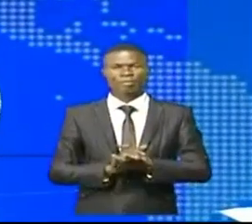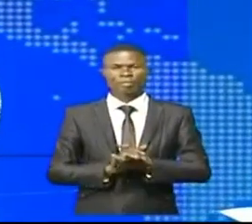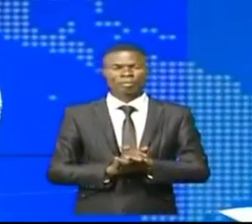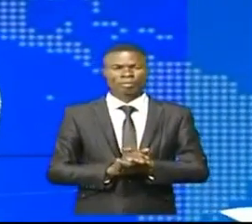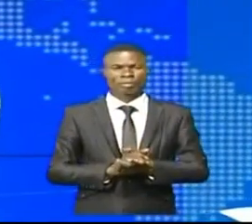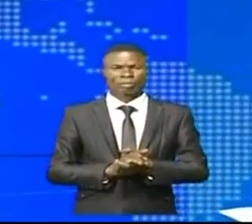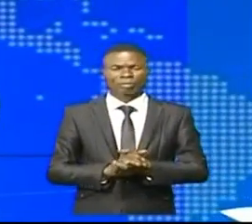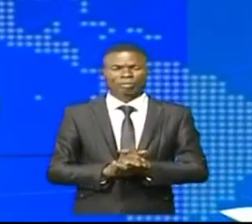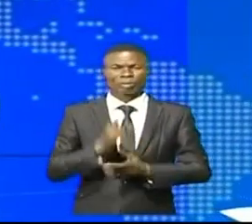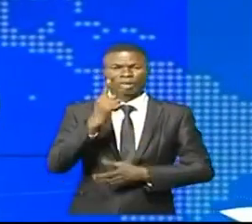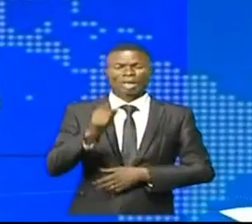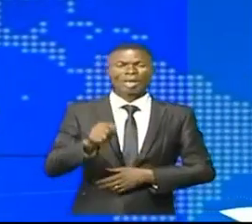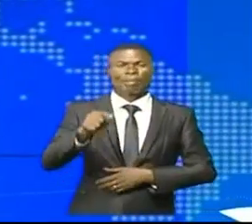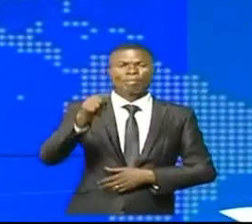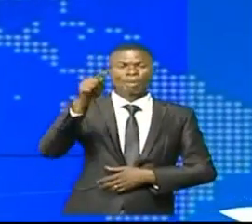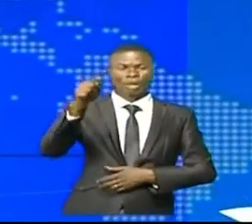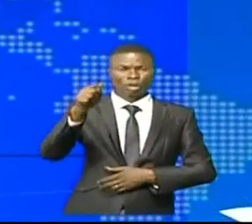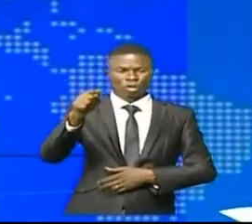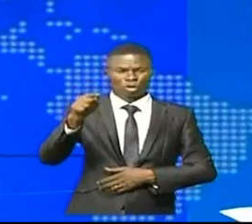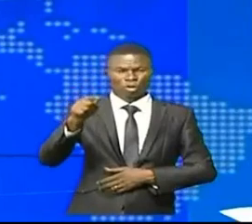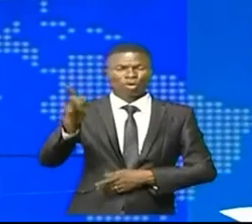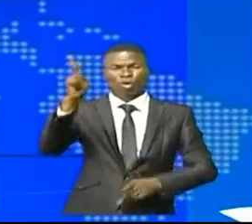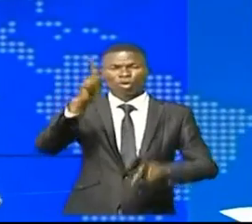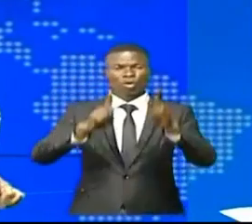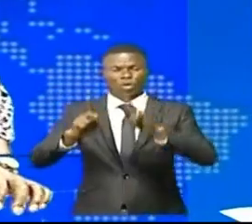Plus d'un million